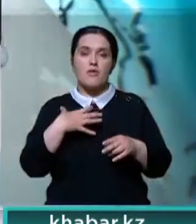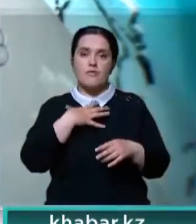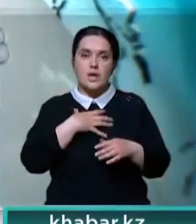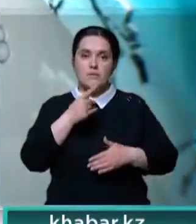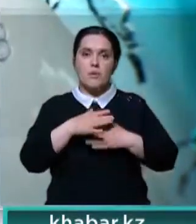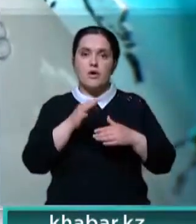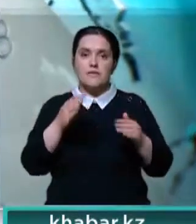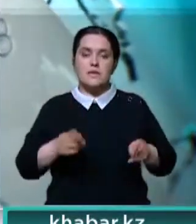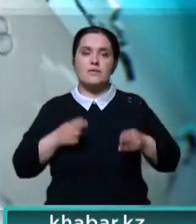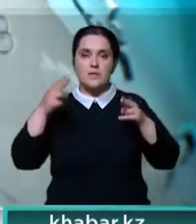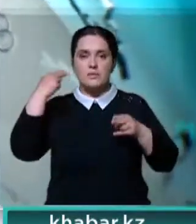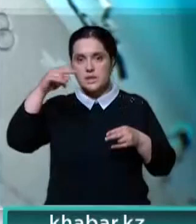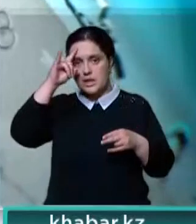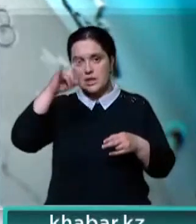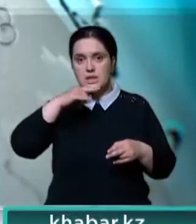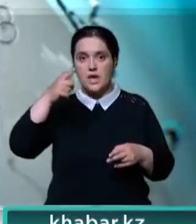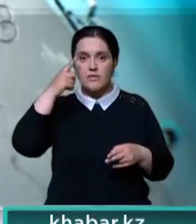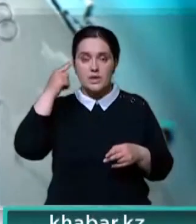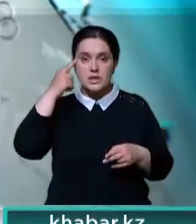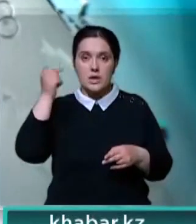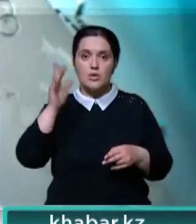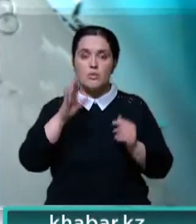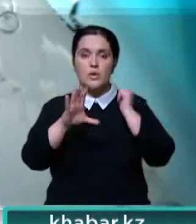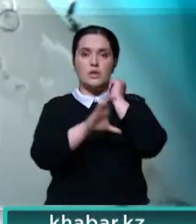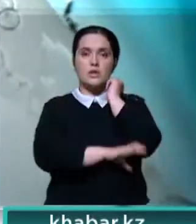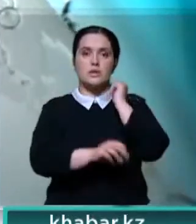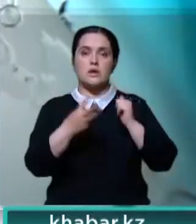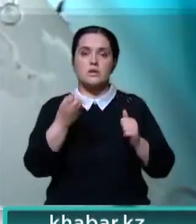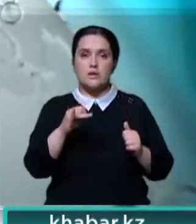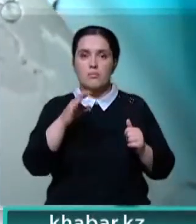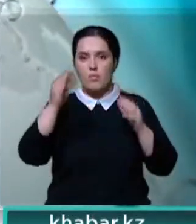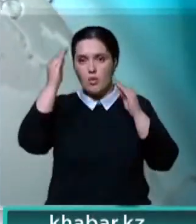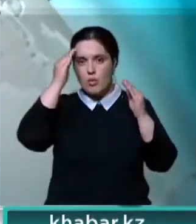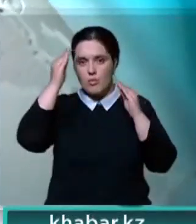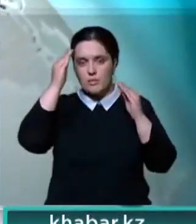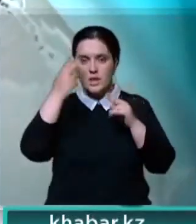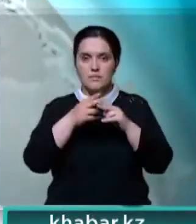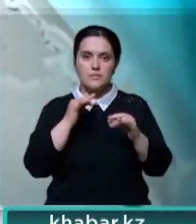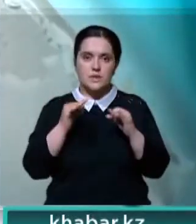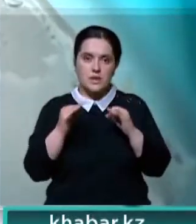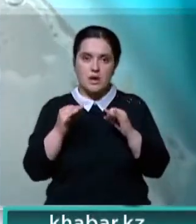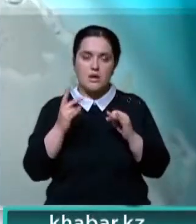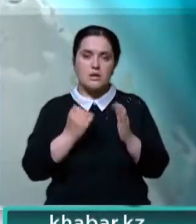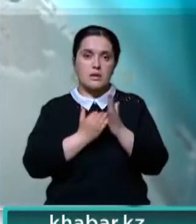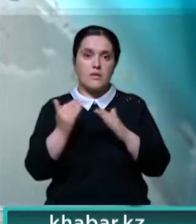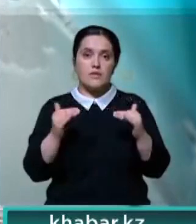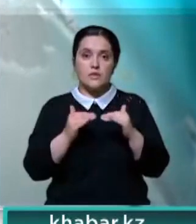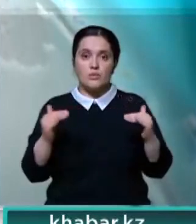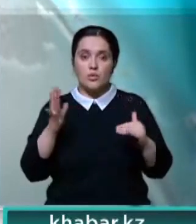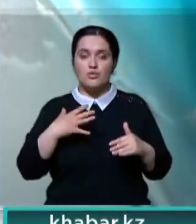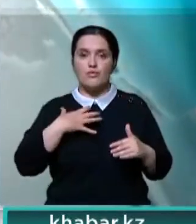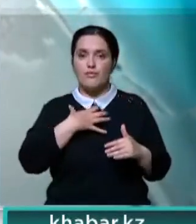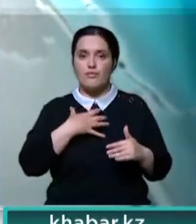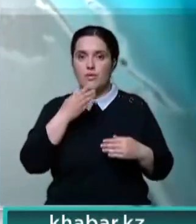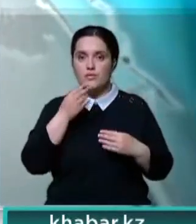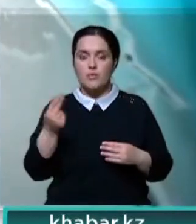важность предстоящего официального визита президента казахстана в кыргызстан он отмечал пройдет в конце мая по мнению собеседников переговоры на высшем уровне